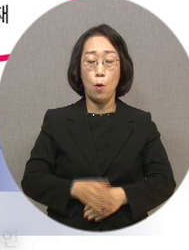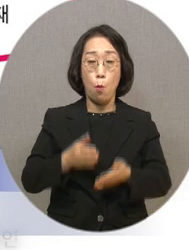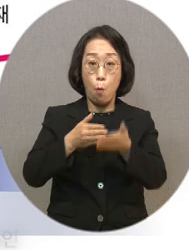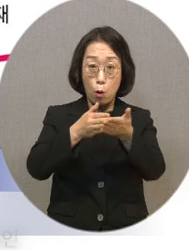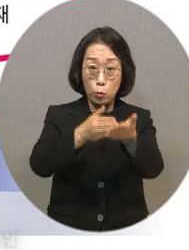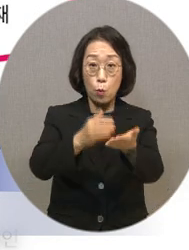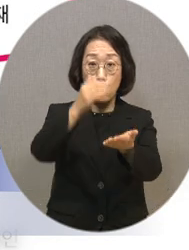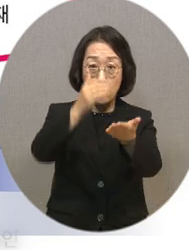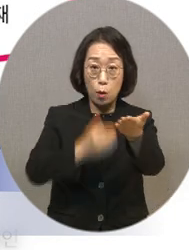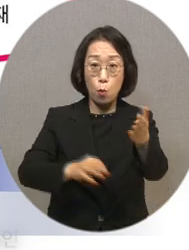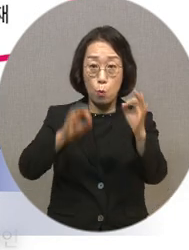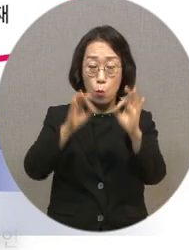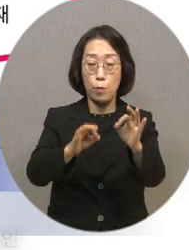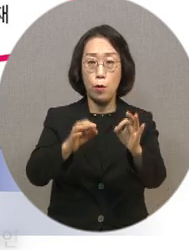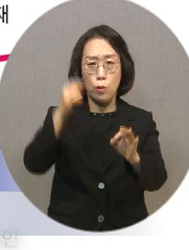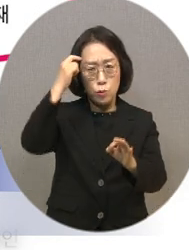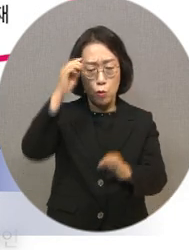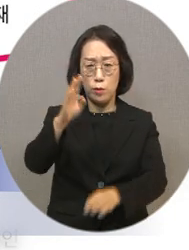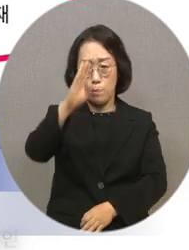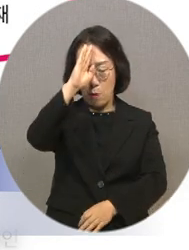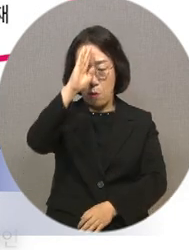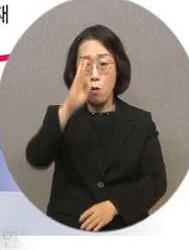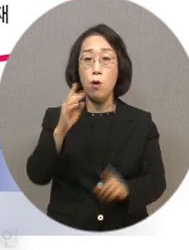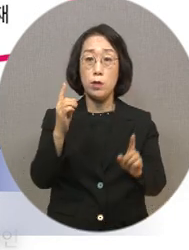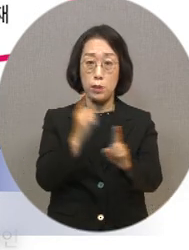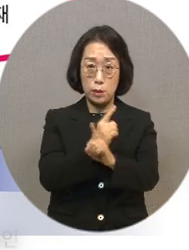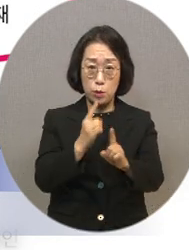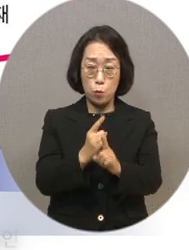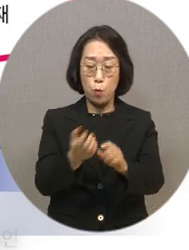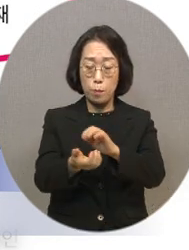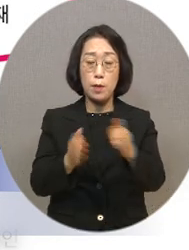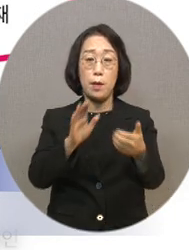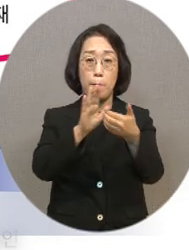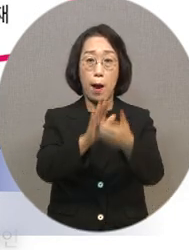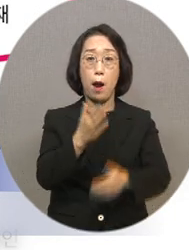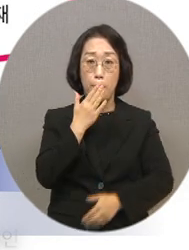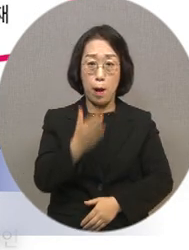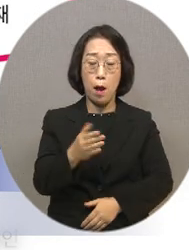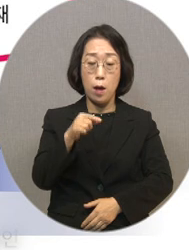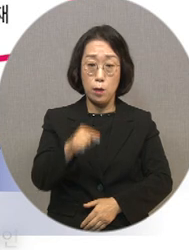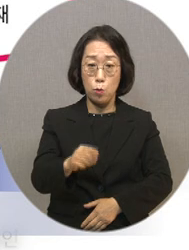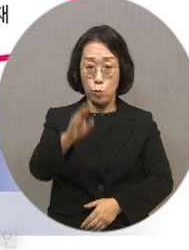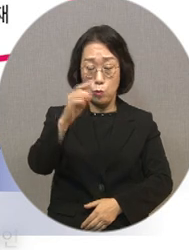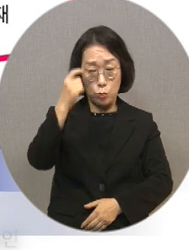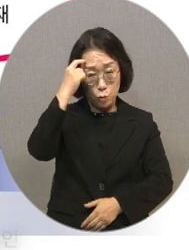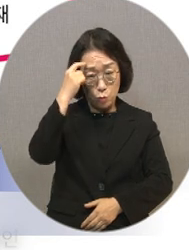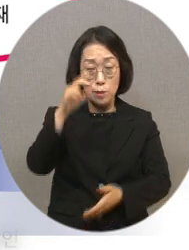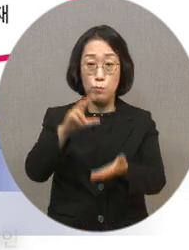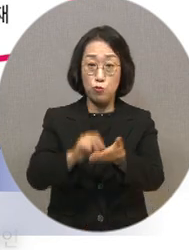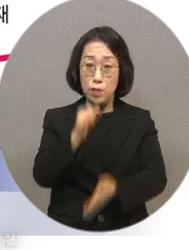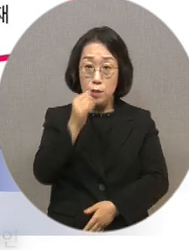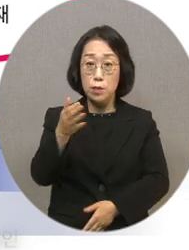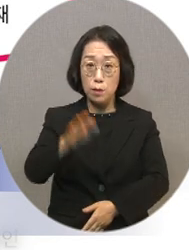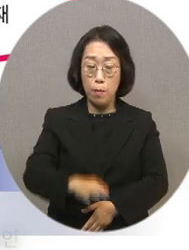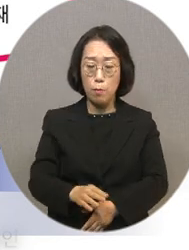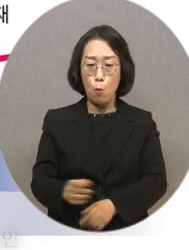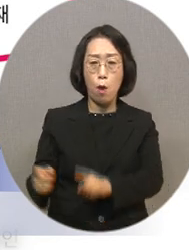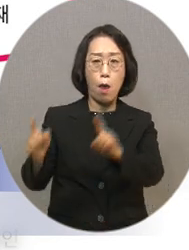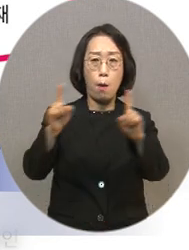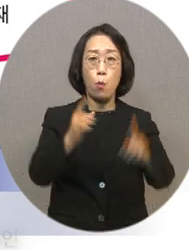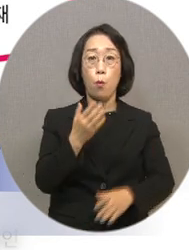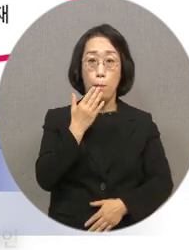기준에서는 정신 질환은 치료와 예방이 가능하며 정신 질환을 갖고 있는 사람들도 회복할 수